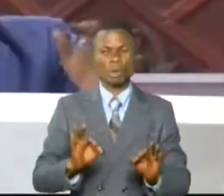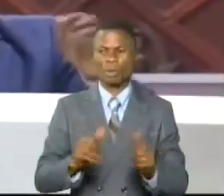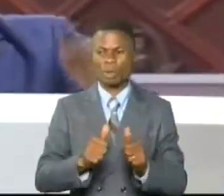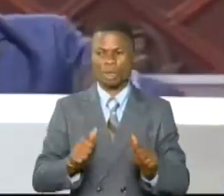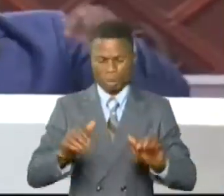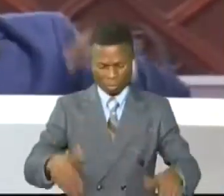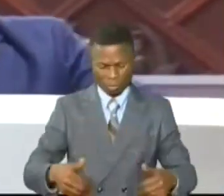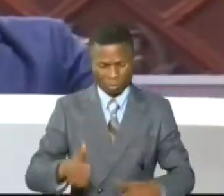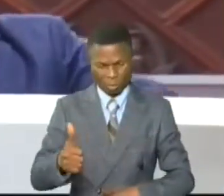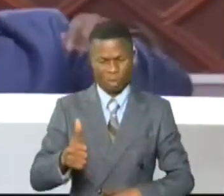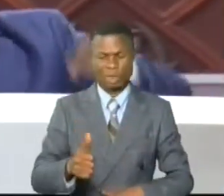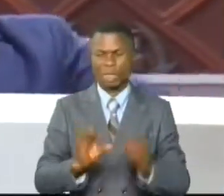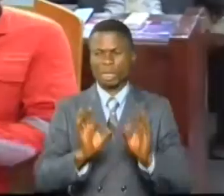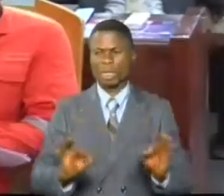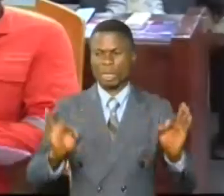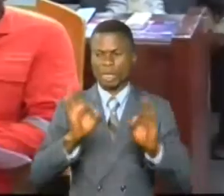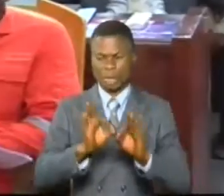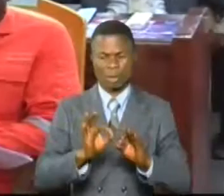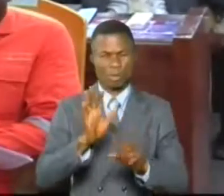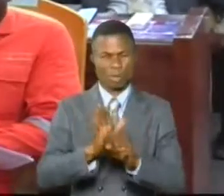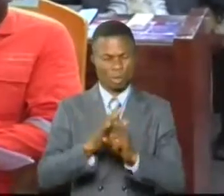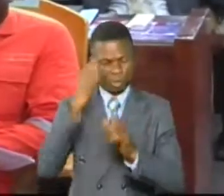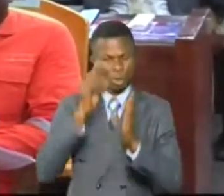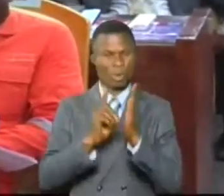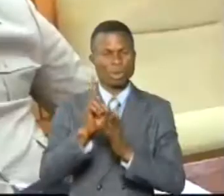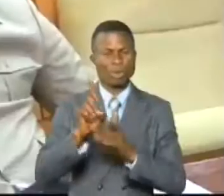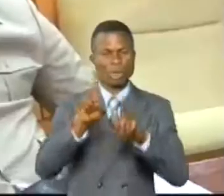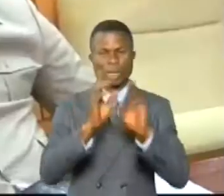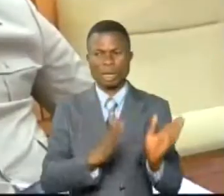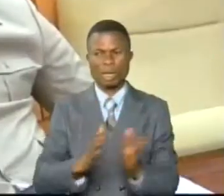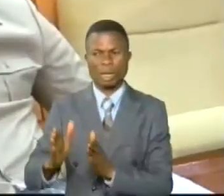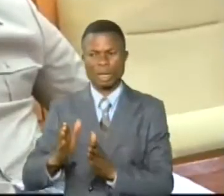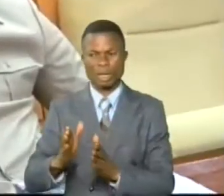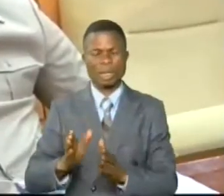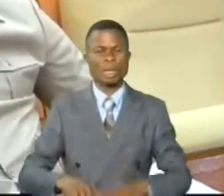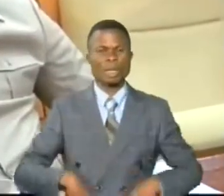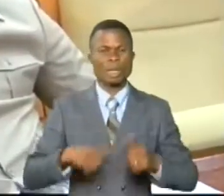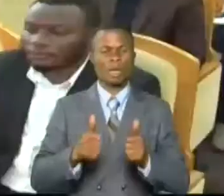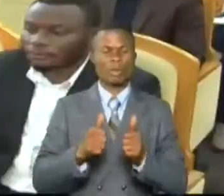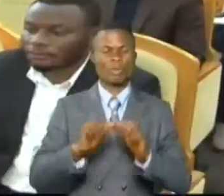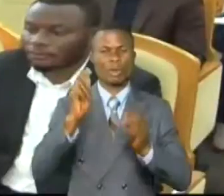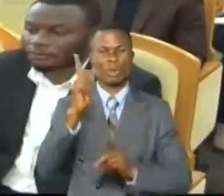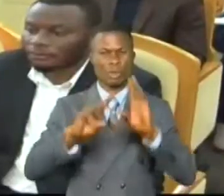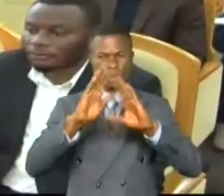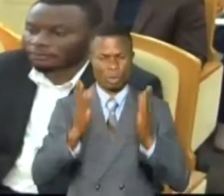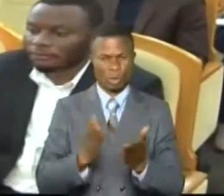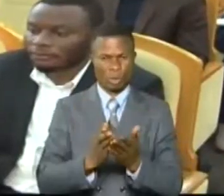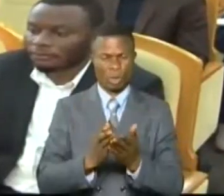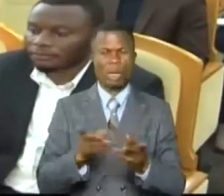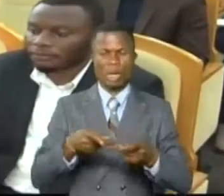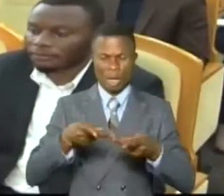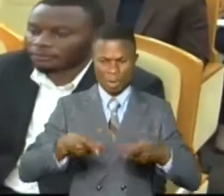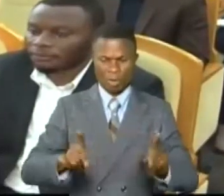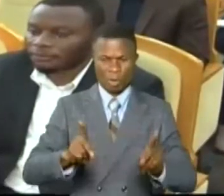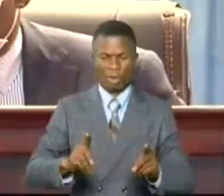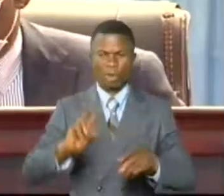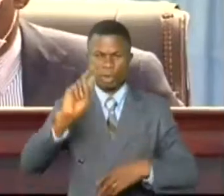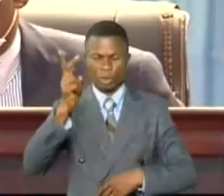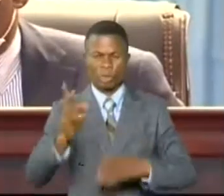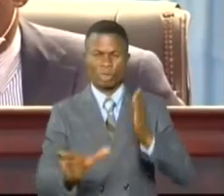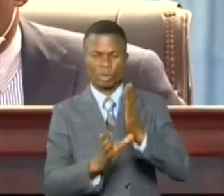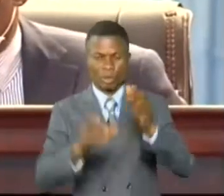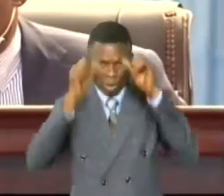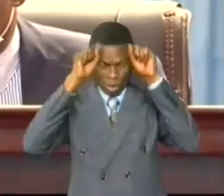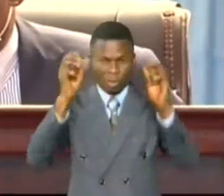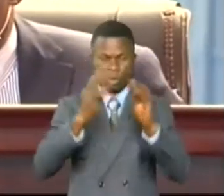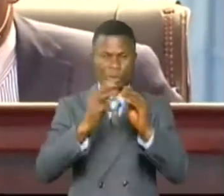peut s'avérer un élément moteur du développement et d'amélioration du revenu. Toujours sur la conduite du deuxième vice-président de l'Assemblée